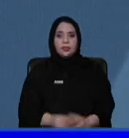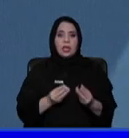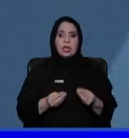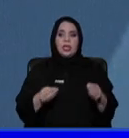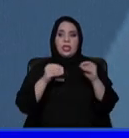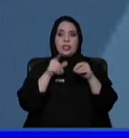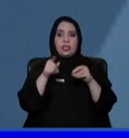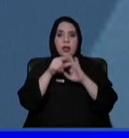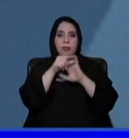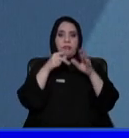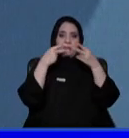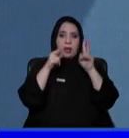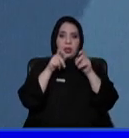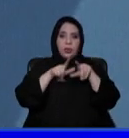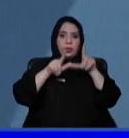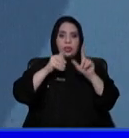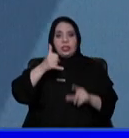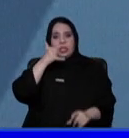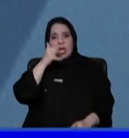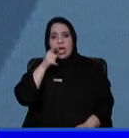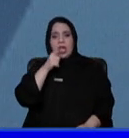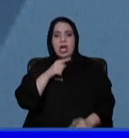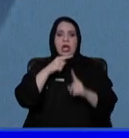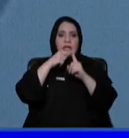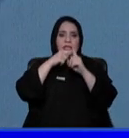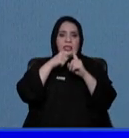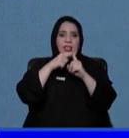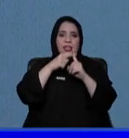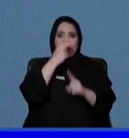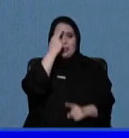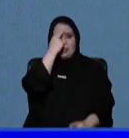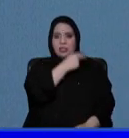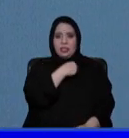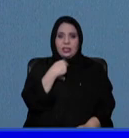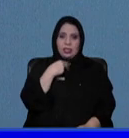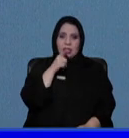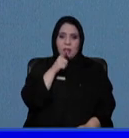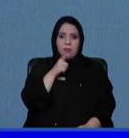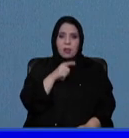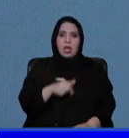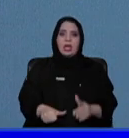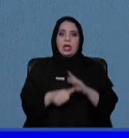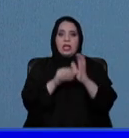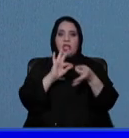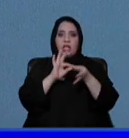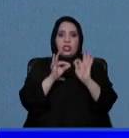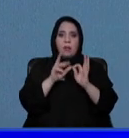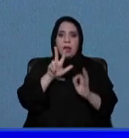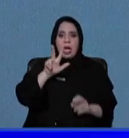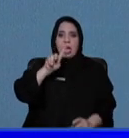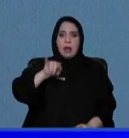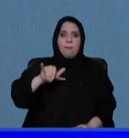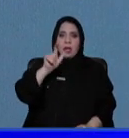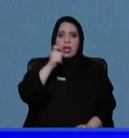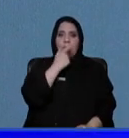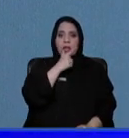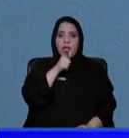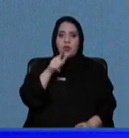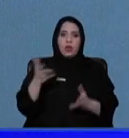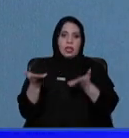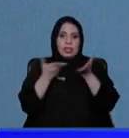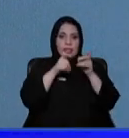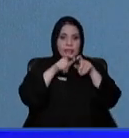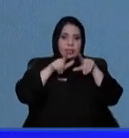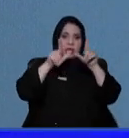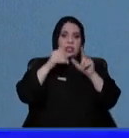حول هذا الموضوع معي عبر الهاتف القس هاني عزيز، راعي الكنيسة الإنجيلية الوطنية ورئيس جمعية البيارق البيضاء. أهلا ومرحبا بك في نشرة أخبار